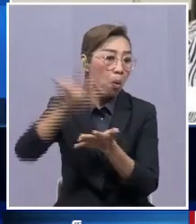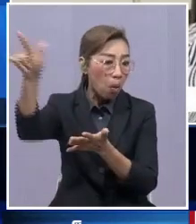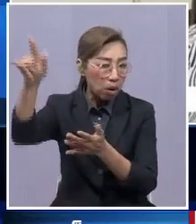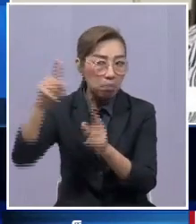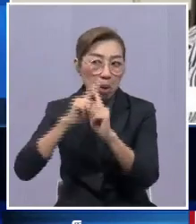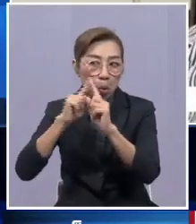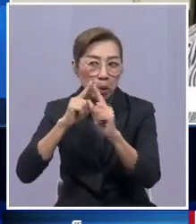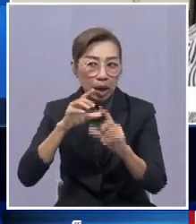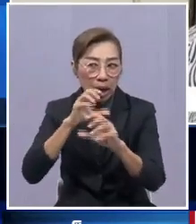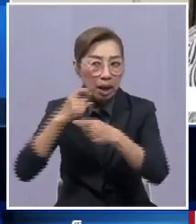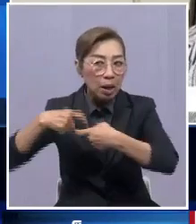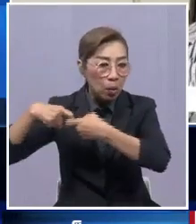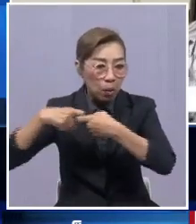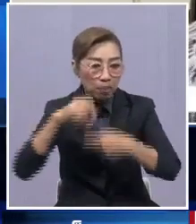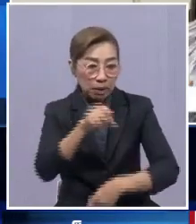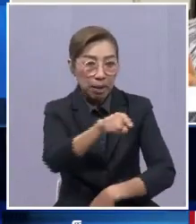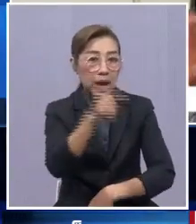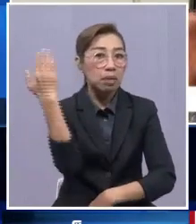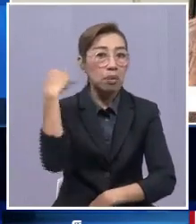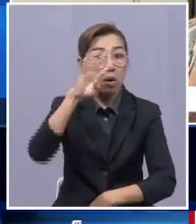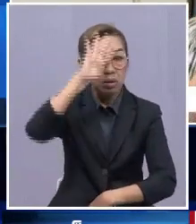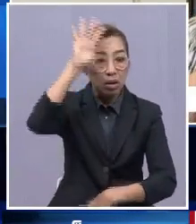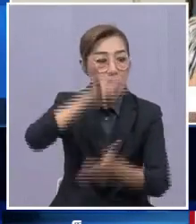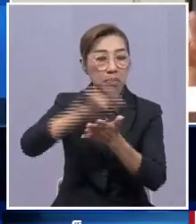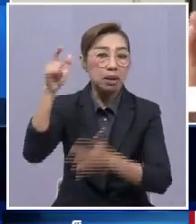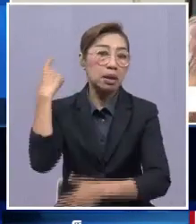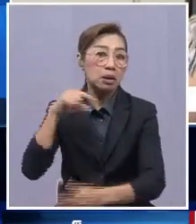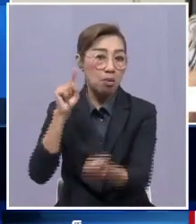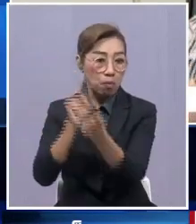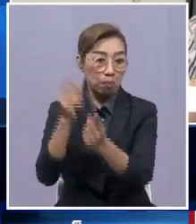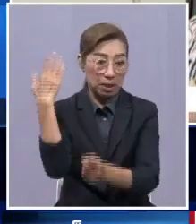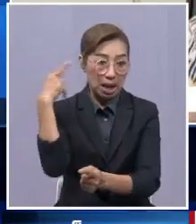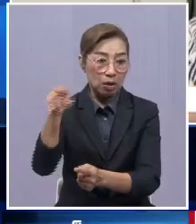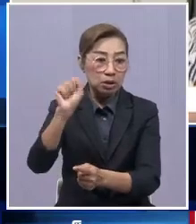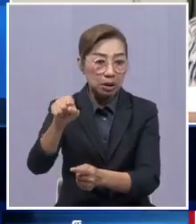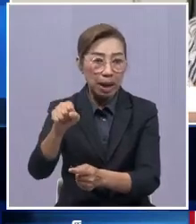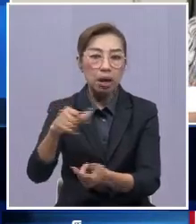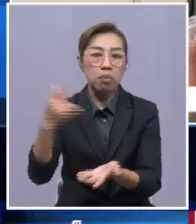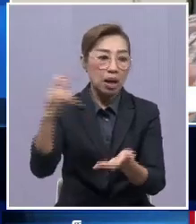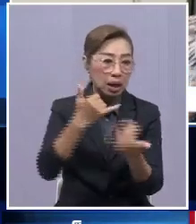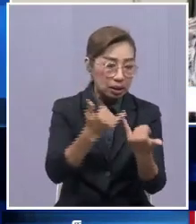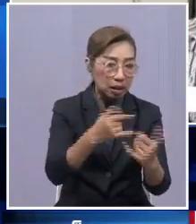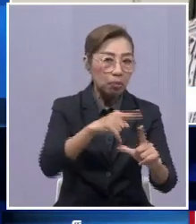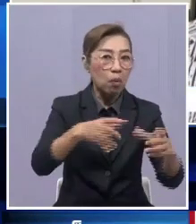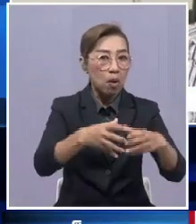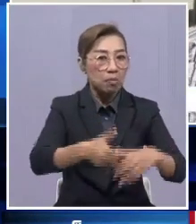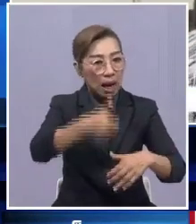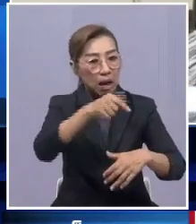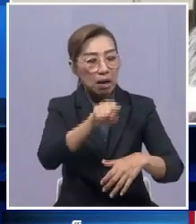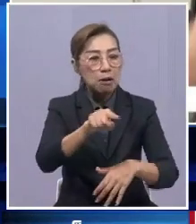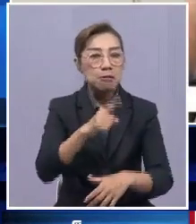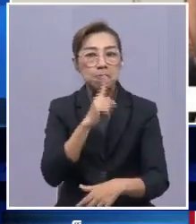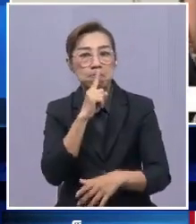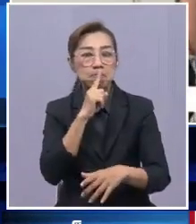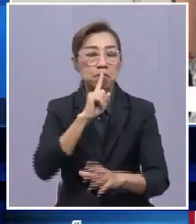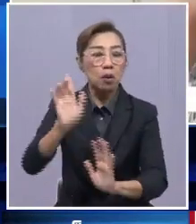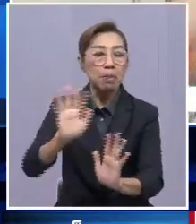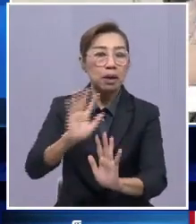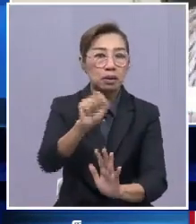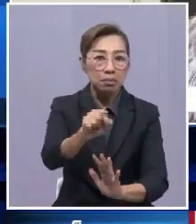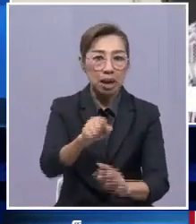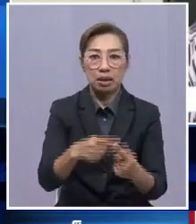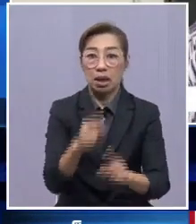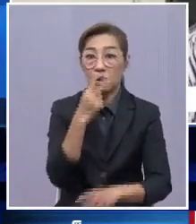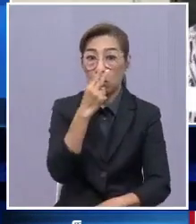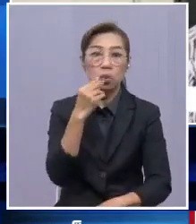นู้นหรือเปล่าที่คุณธนาธรไปพบกับอดีตนายกทักษิณแล้วจะว่าไปเนี่ยหากได้ศึกษาเส้นทางของคุณชัทวัฒน์ตุลาธนหัวหน้า